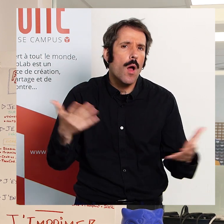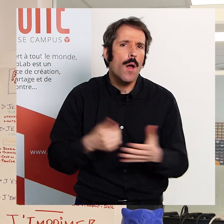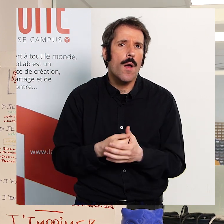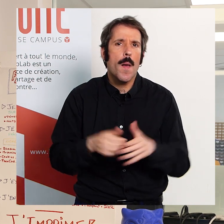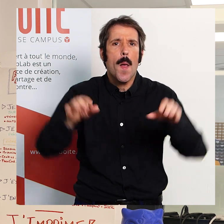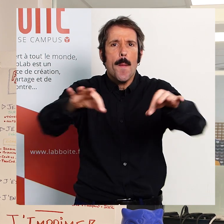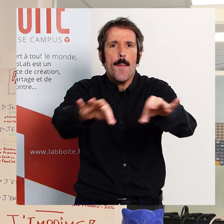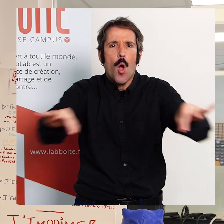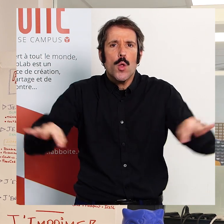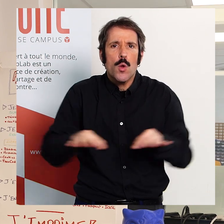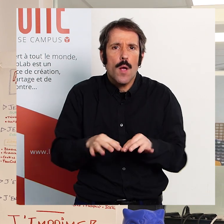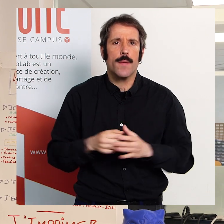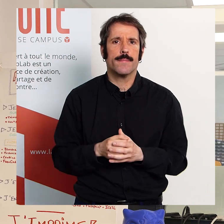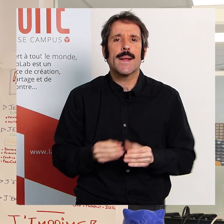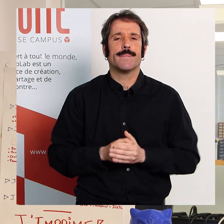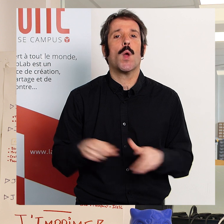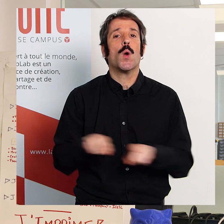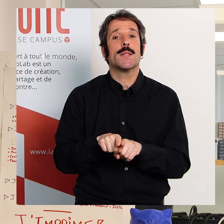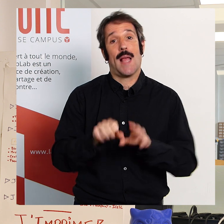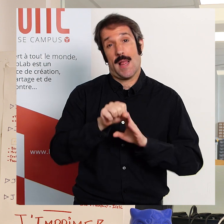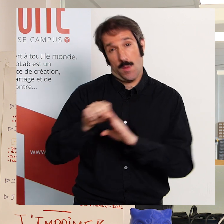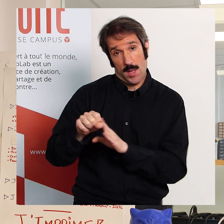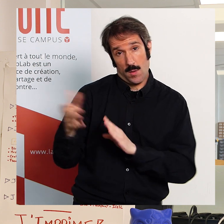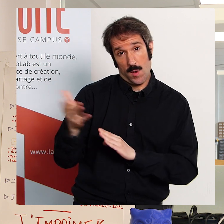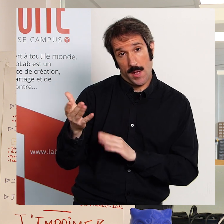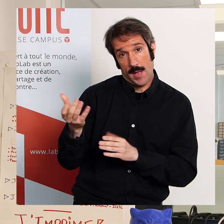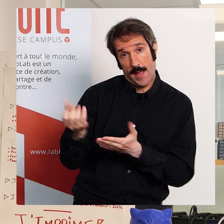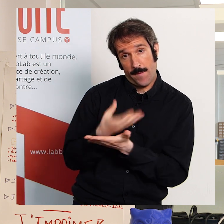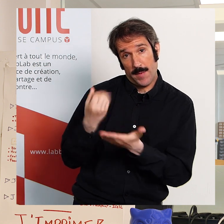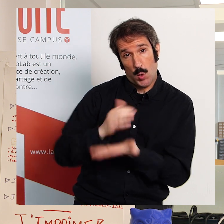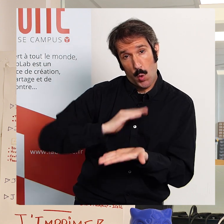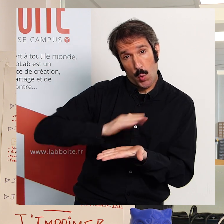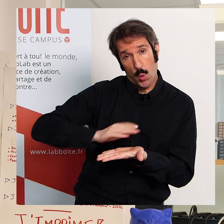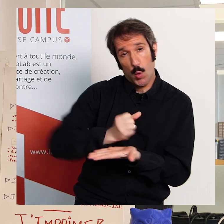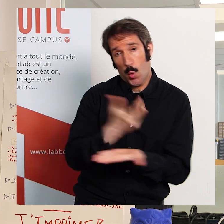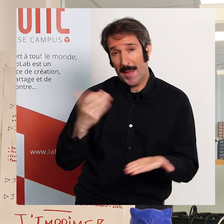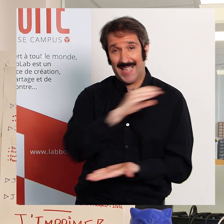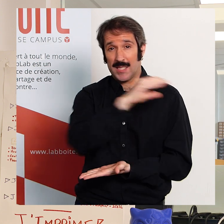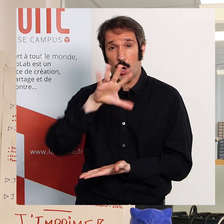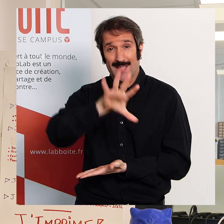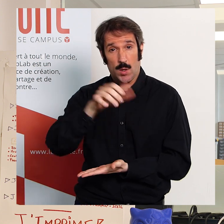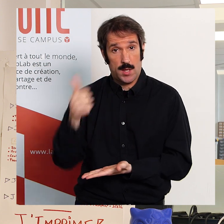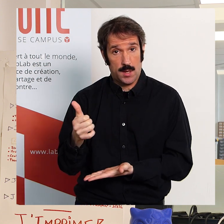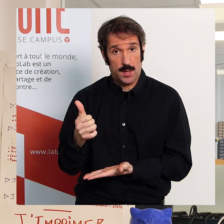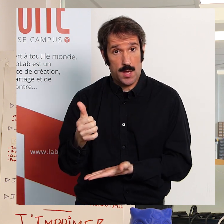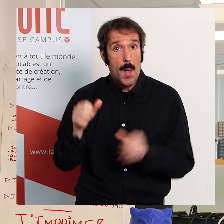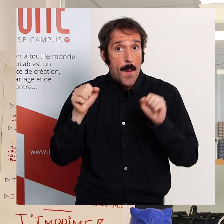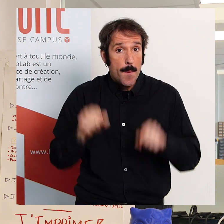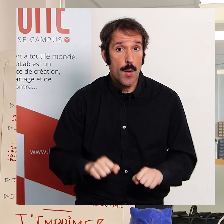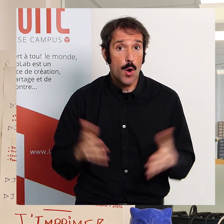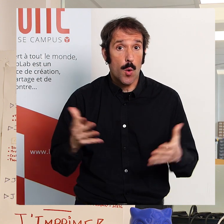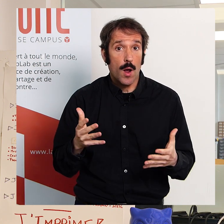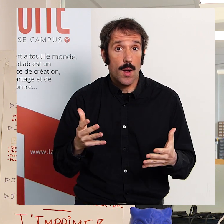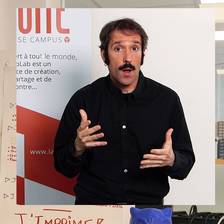bas de l'image qui correspondent elles à une bordure. Également à droite, vous trouverez l'indication du nombre de couches. Ici, j'en ai 151 et je